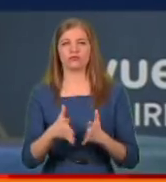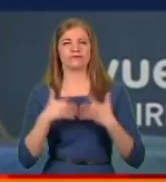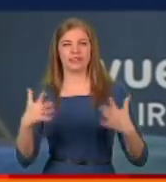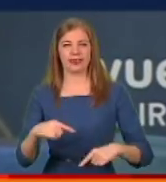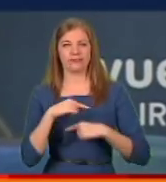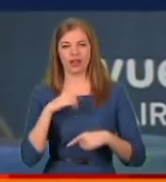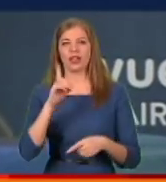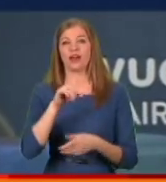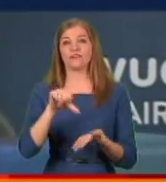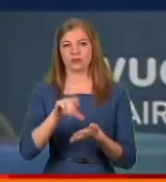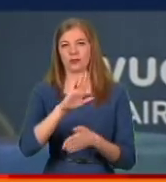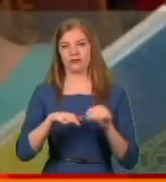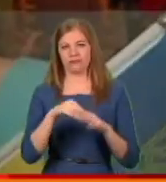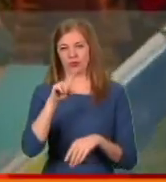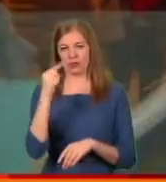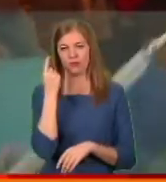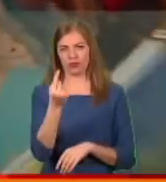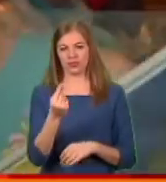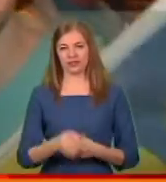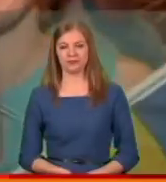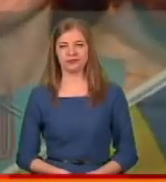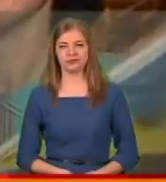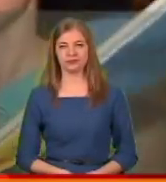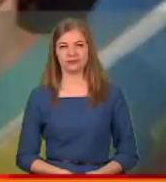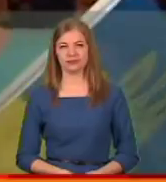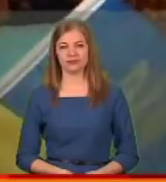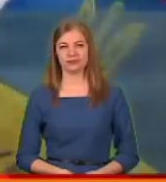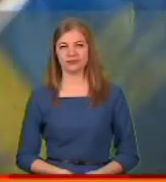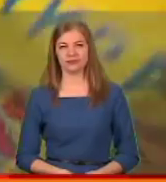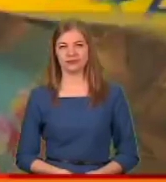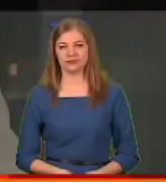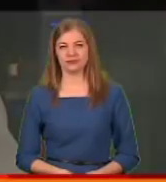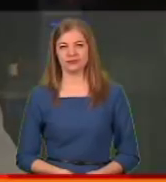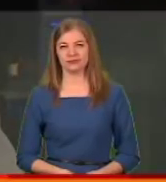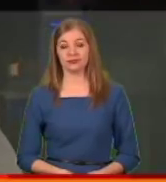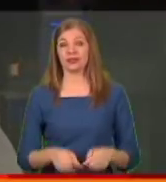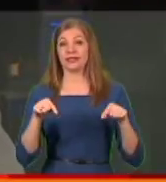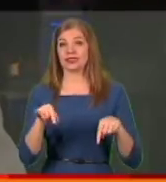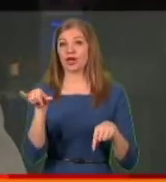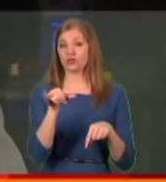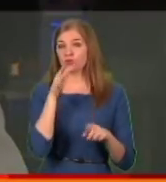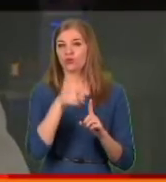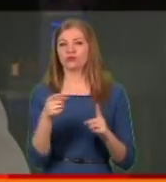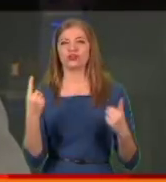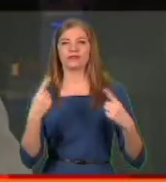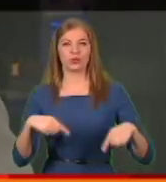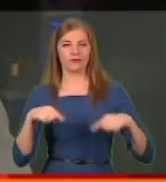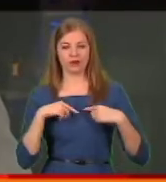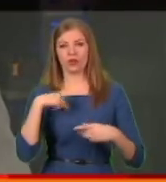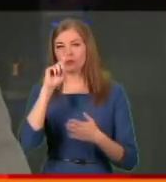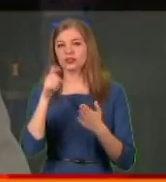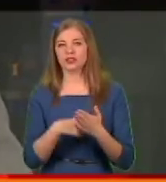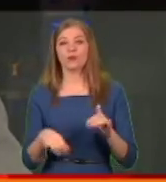фінал. Виступатиме під номером 1. Раді дуже! Дуже раді! Меловін молодець! Цієї суботи під час великого фіналу ми